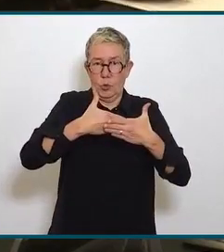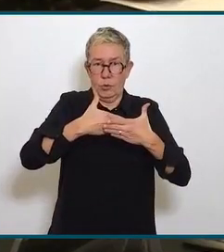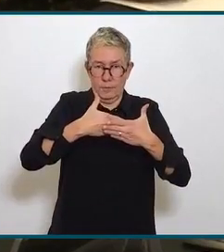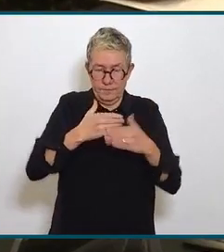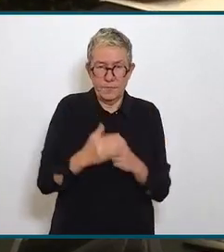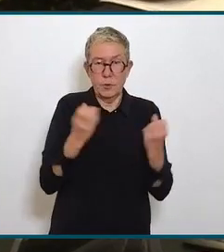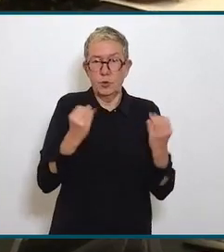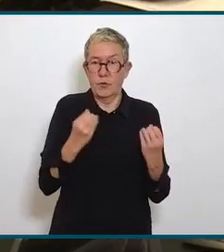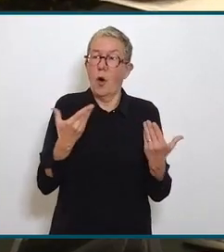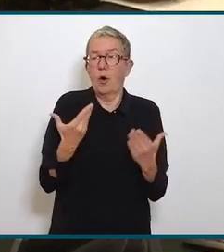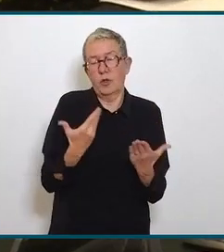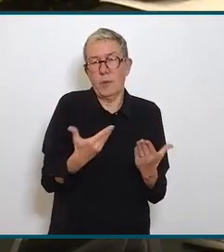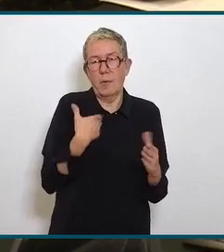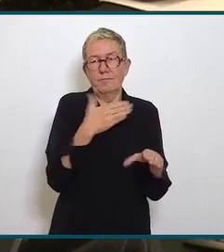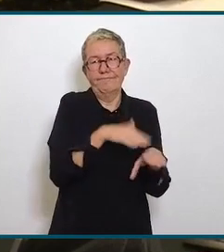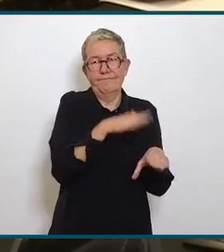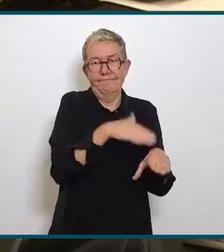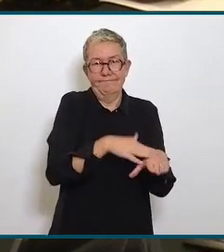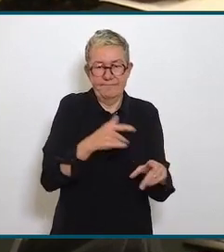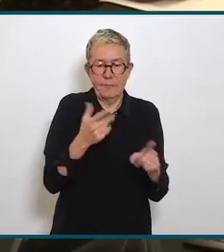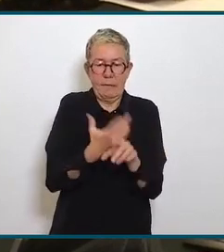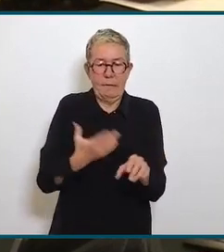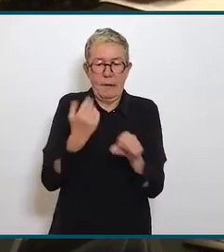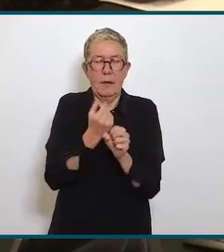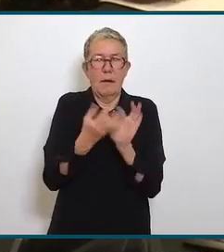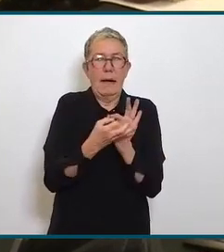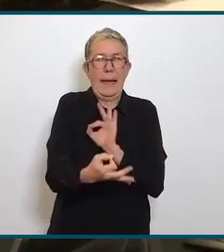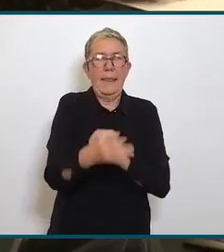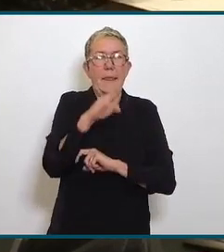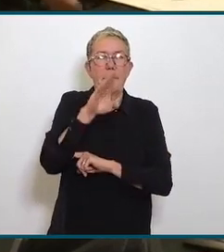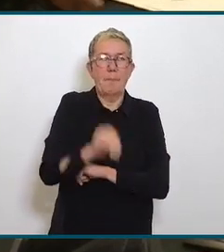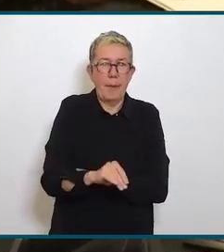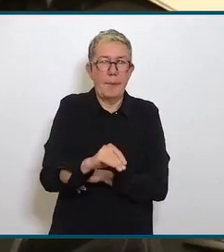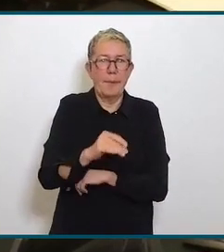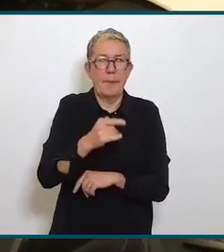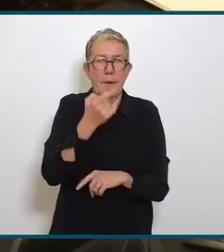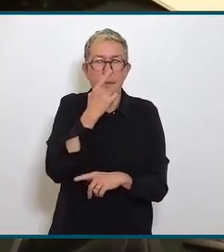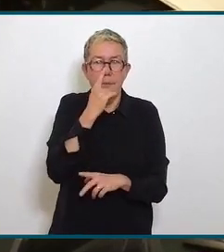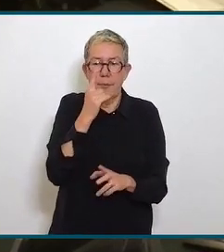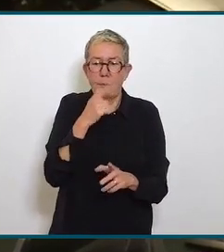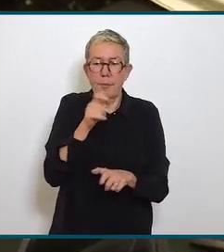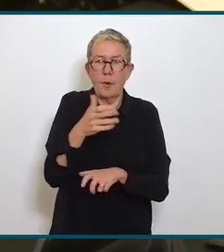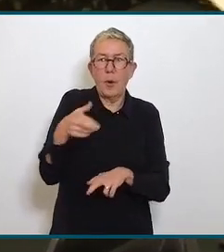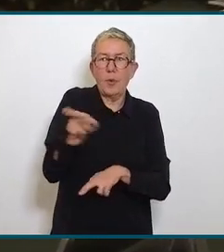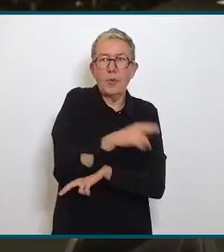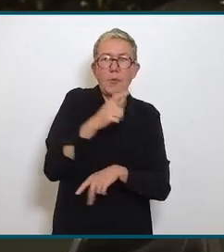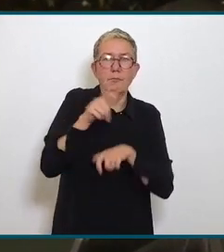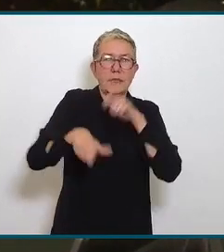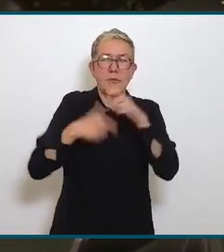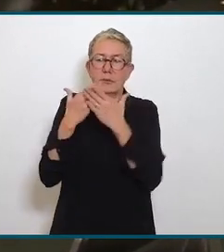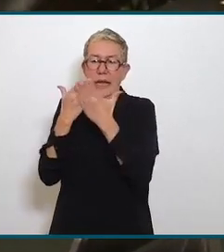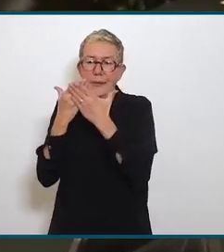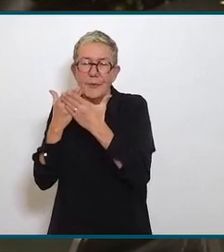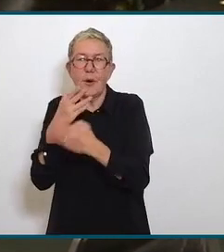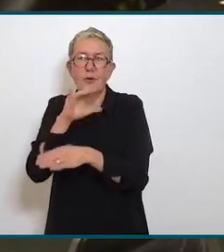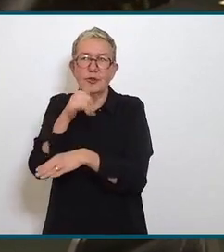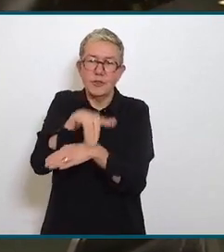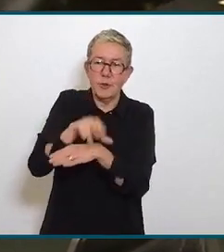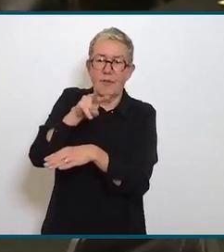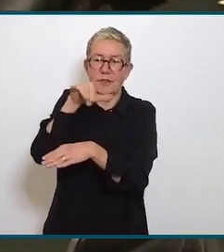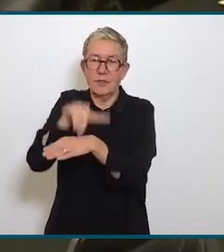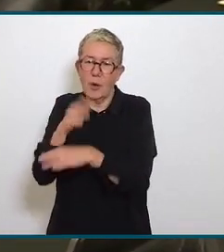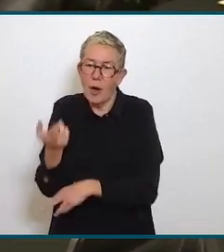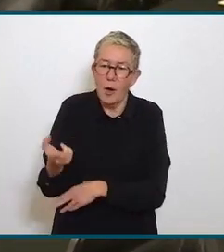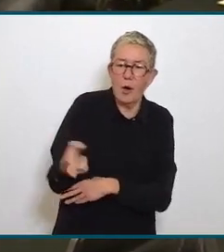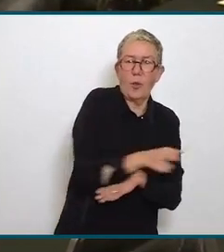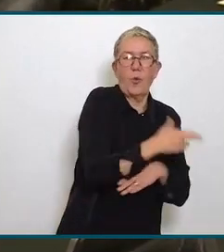moment. La création de la ligne bleue pour sécuriser les retours vers les lieux d'hébergement des étudiants les jeudis, vendredis et samedis soirs. Et